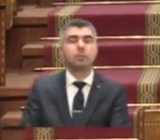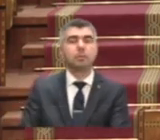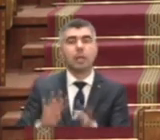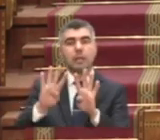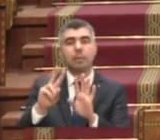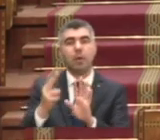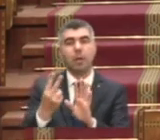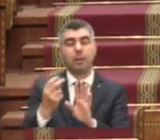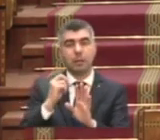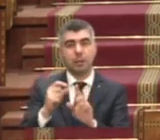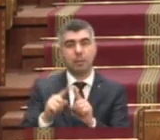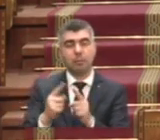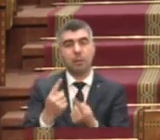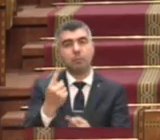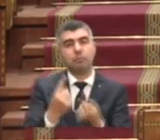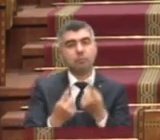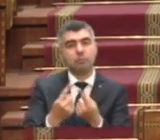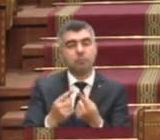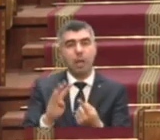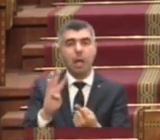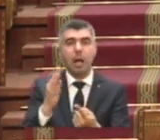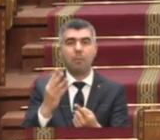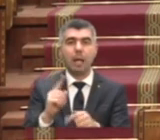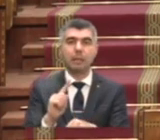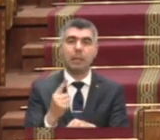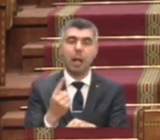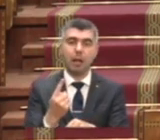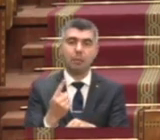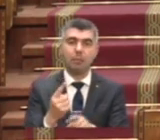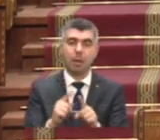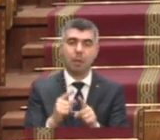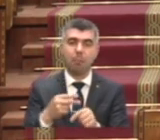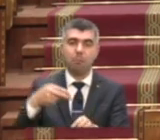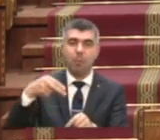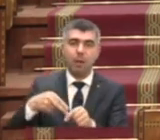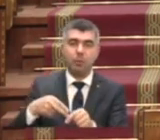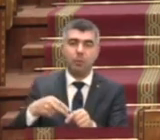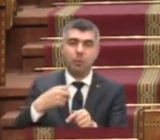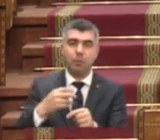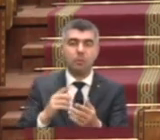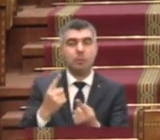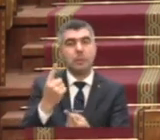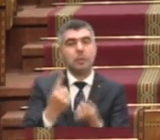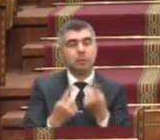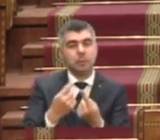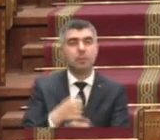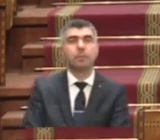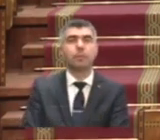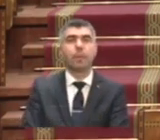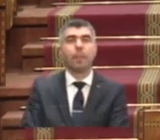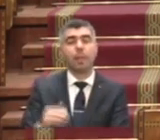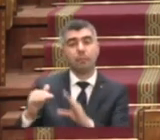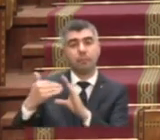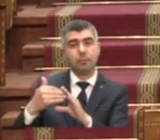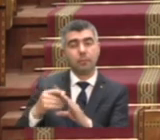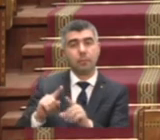38 سنت، هي كتجي تقريبا 4 دراهم. اذا هاد الناس هادو راه وصل لهم المازوت كيوصل 12 درهم 11 درهم، وحنا كيوصل